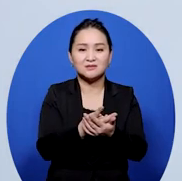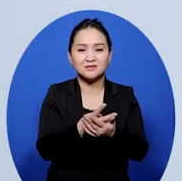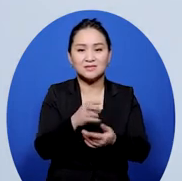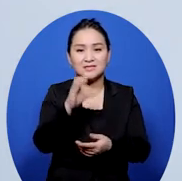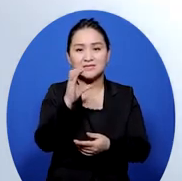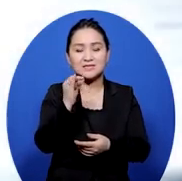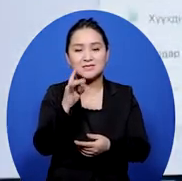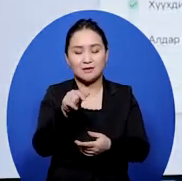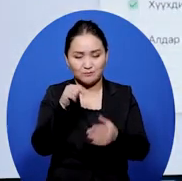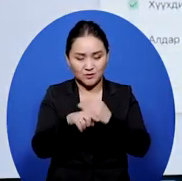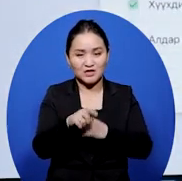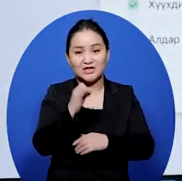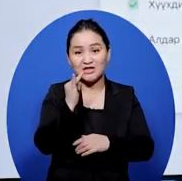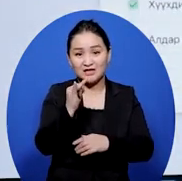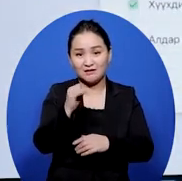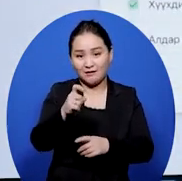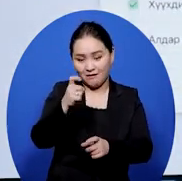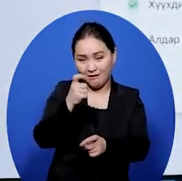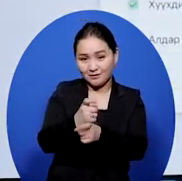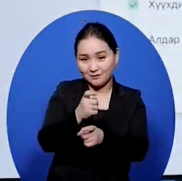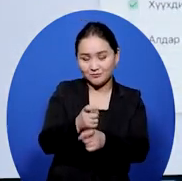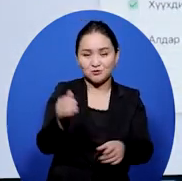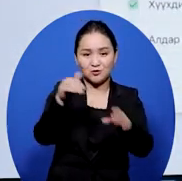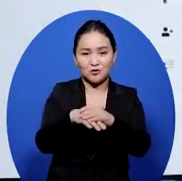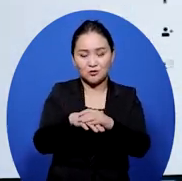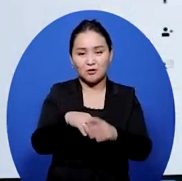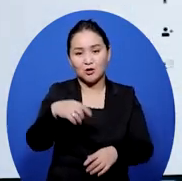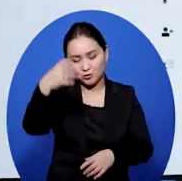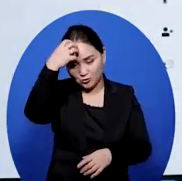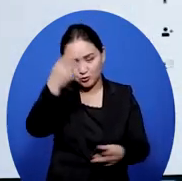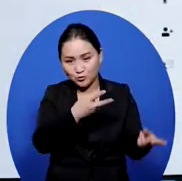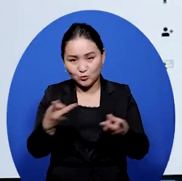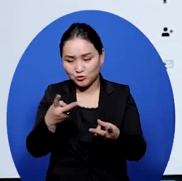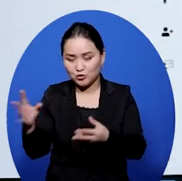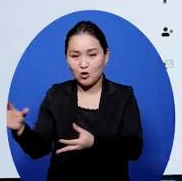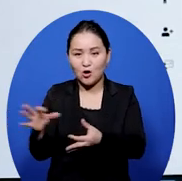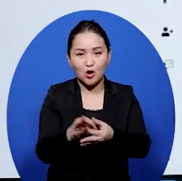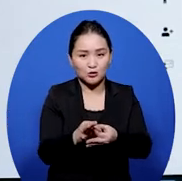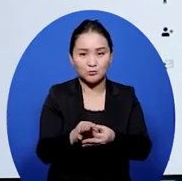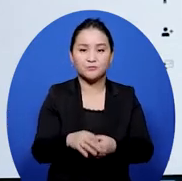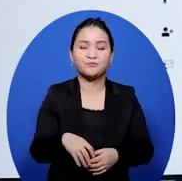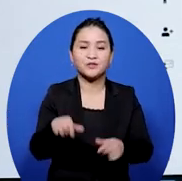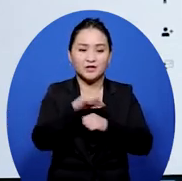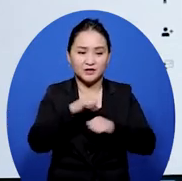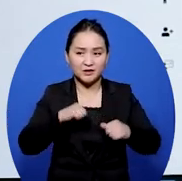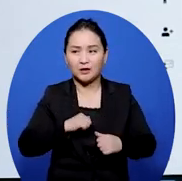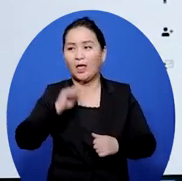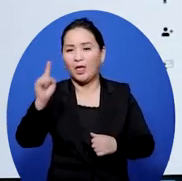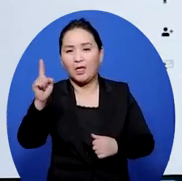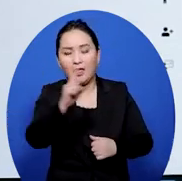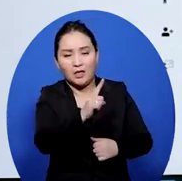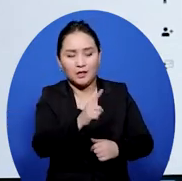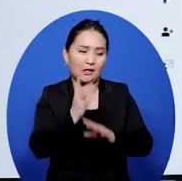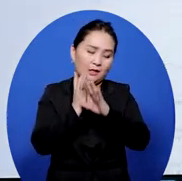буюу e-халамж цэгийн цахим системийг хөгжүүлж, төрийн үйлчилгээний нэгдсэн e-Mongolia системтэй холбосон юм. Иргэдийг